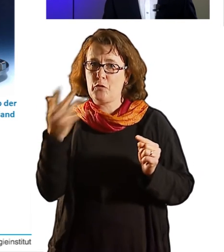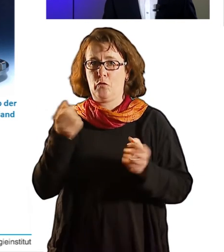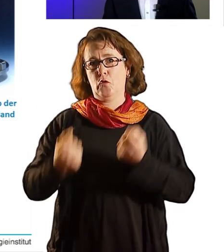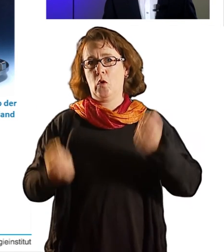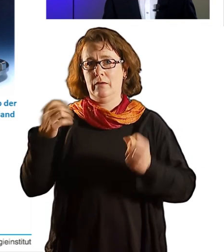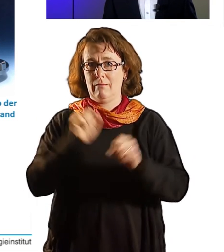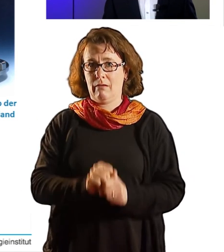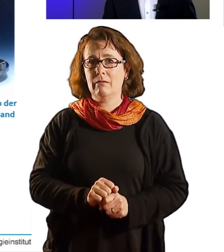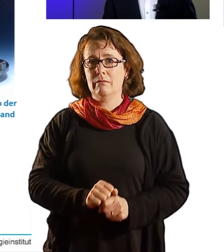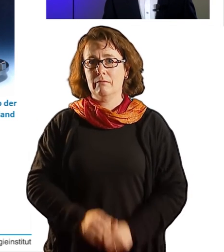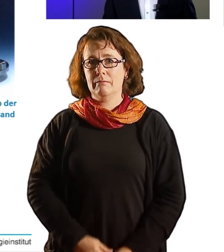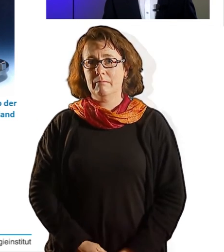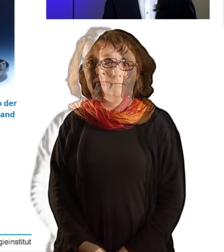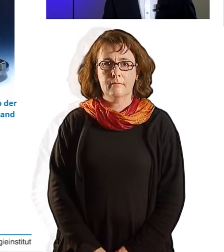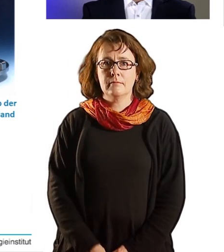möglich.